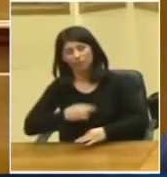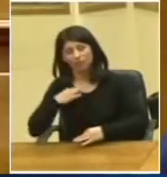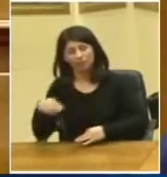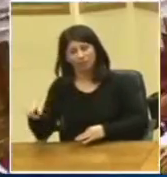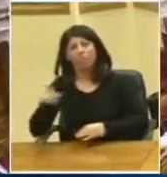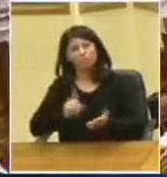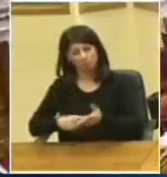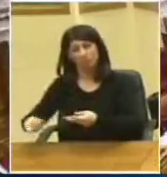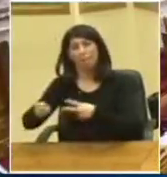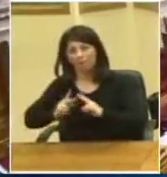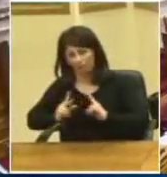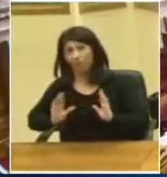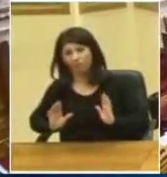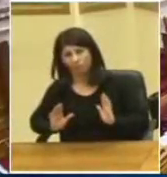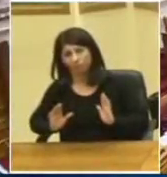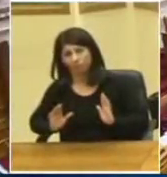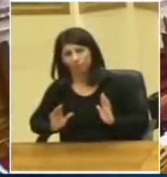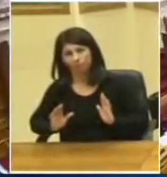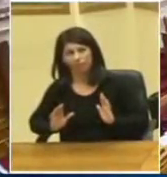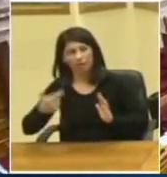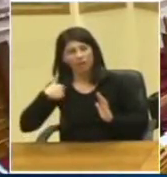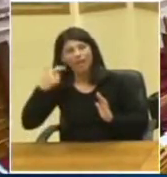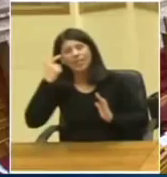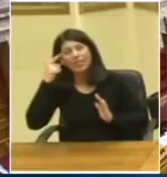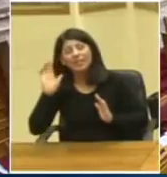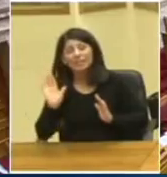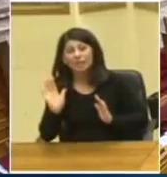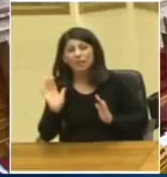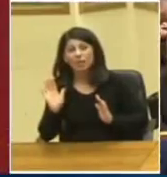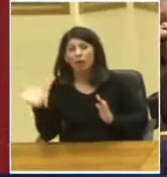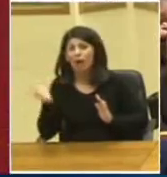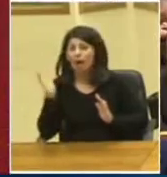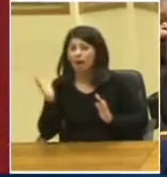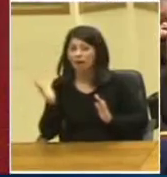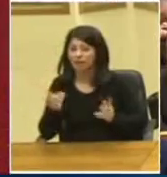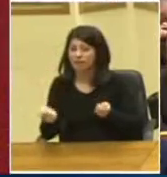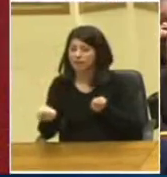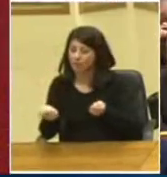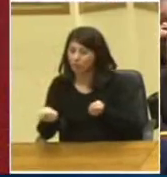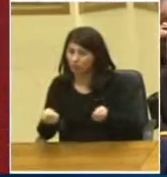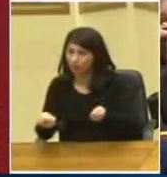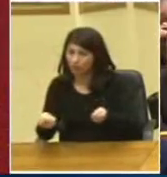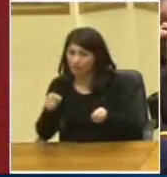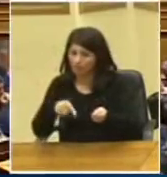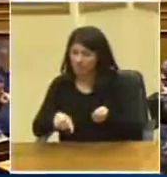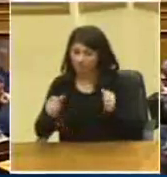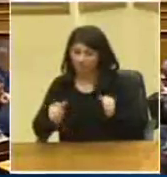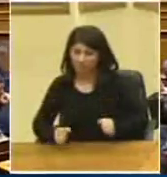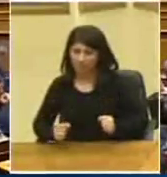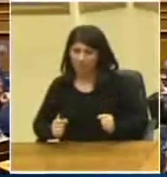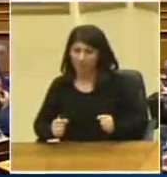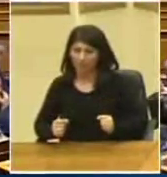πρέπει να απαντηθεί. Δεν ξέρω αν σας καθοδήγησε σε αυτή τη στάση και